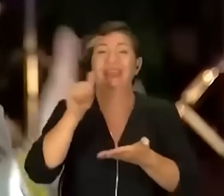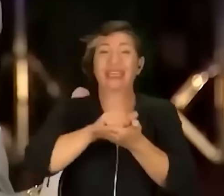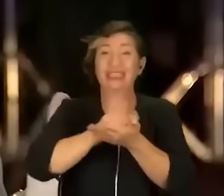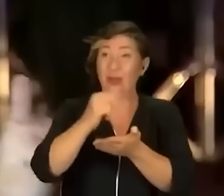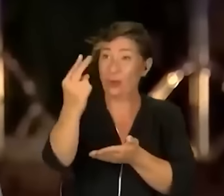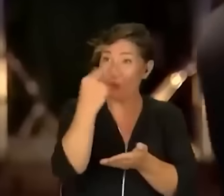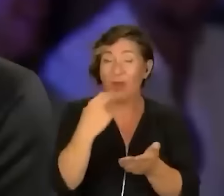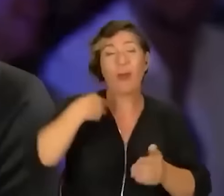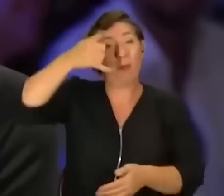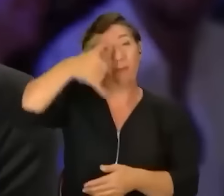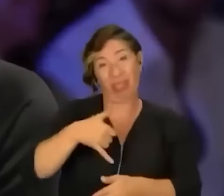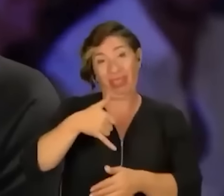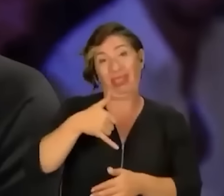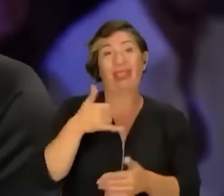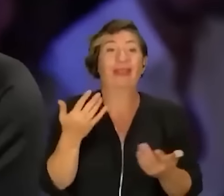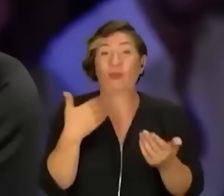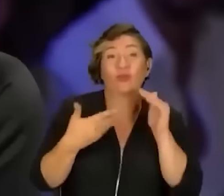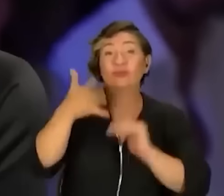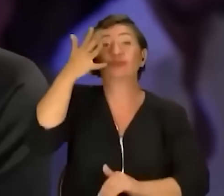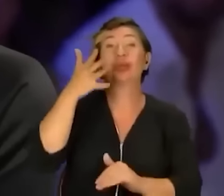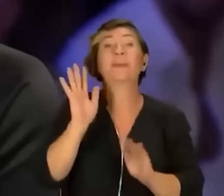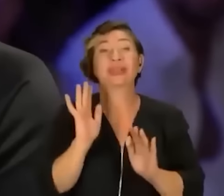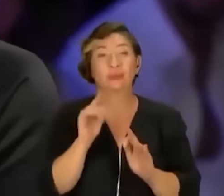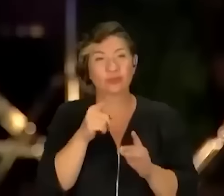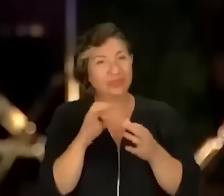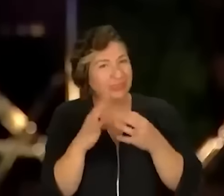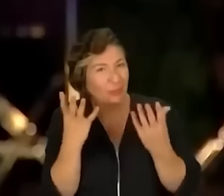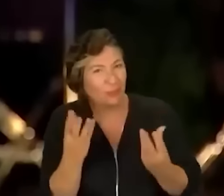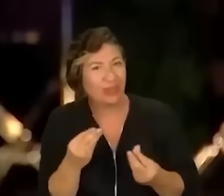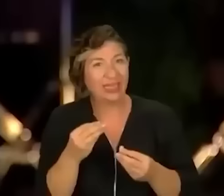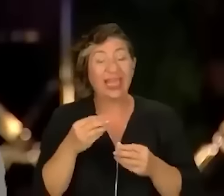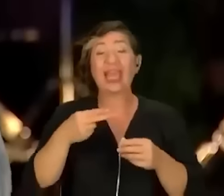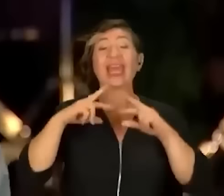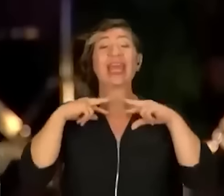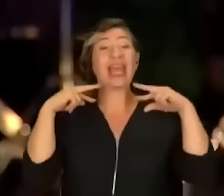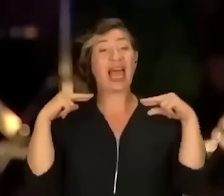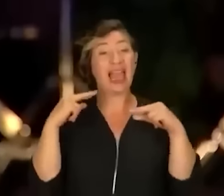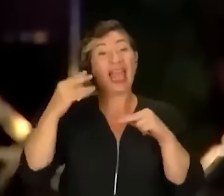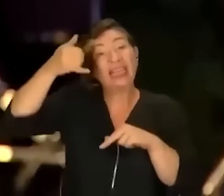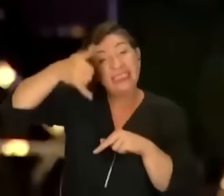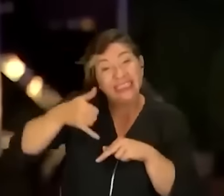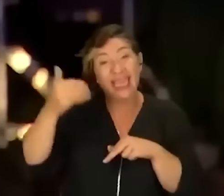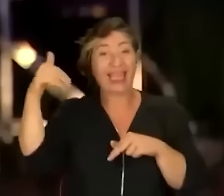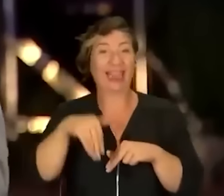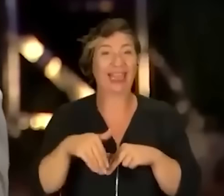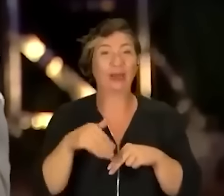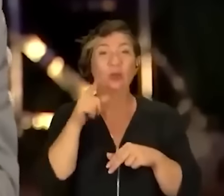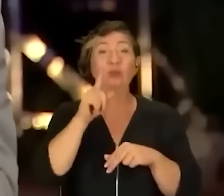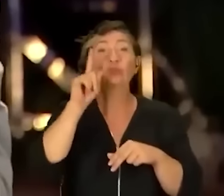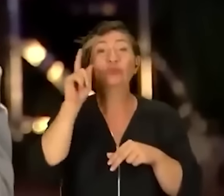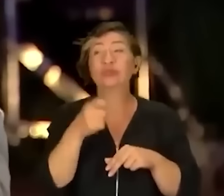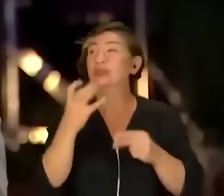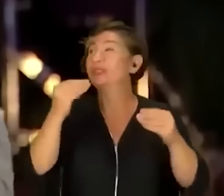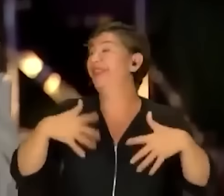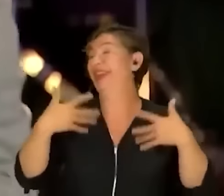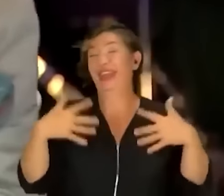Gazetecileri yanılttım. Uzamadım. Bu nasıl olmuş? Galaya kısa geldi başlık. Onda bunu buldukları zaman